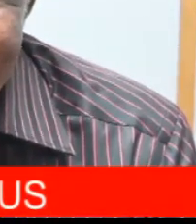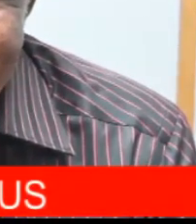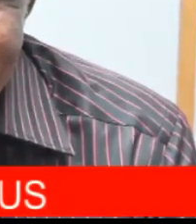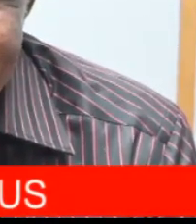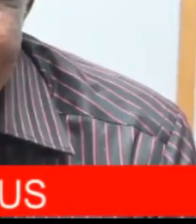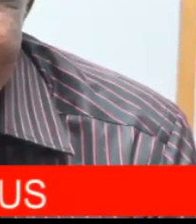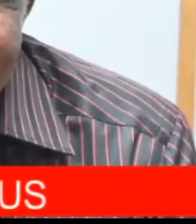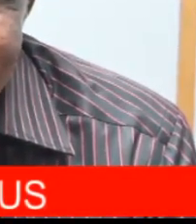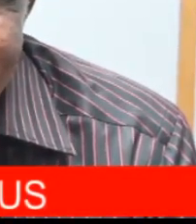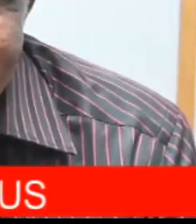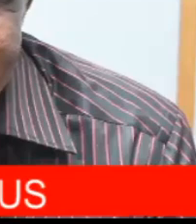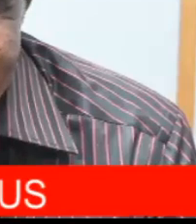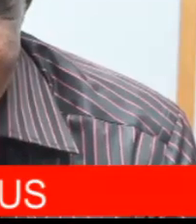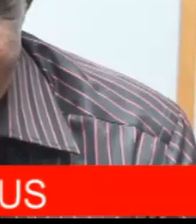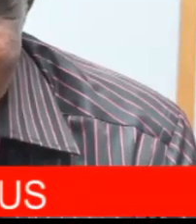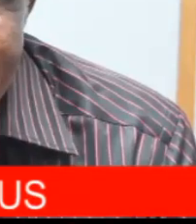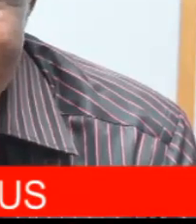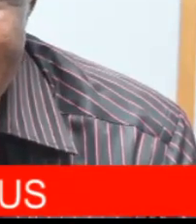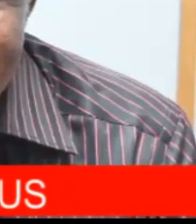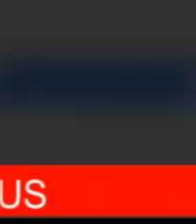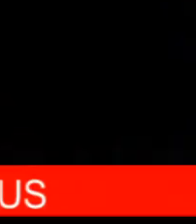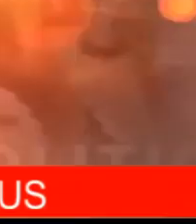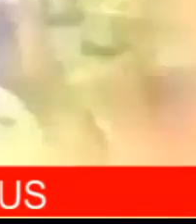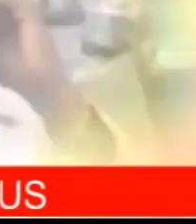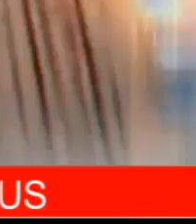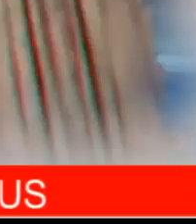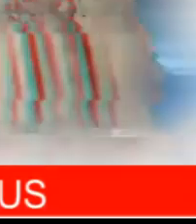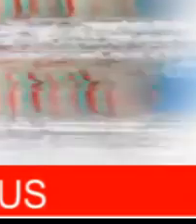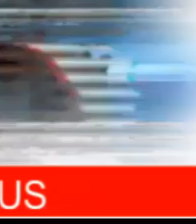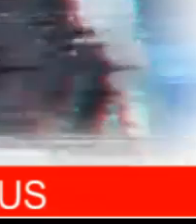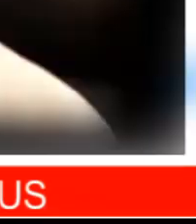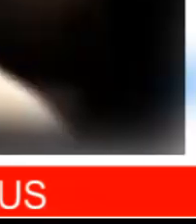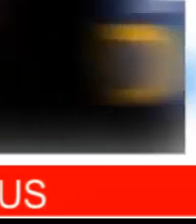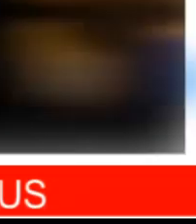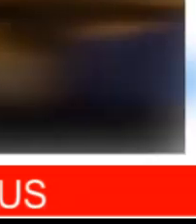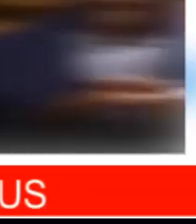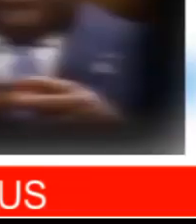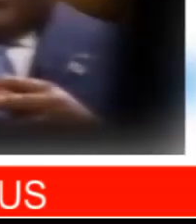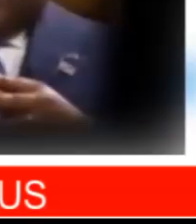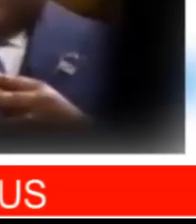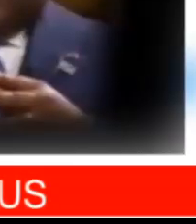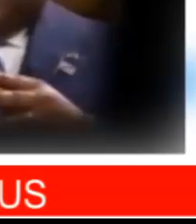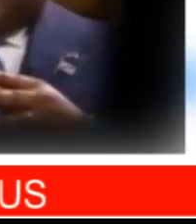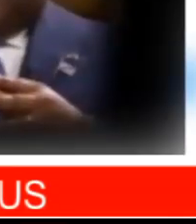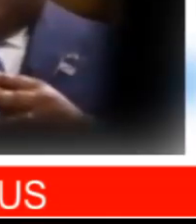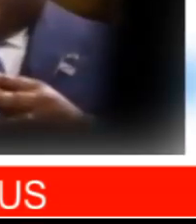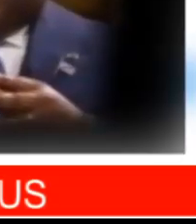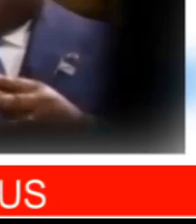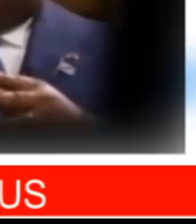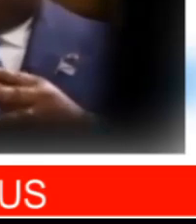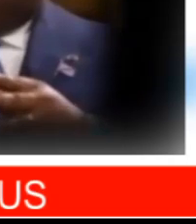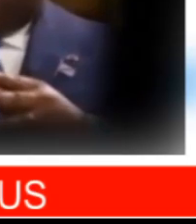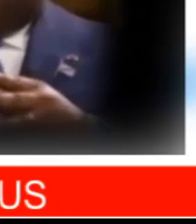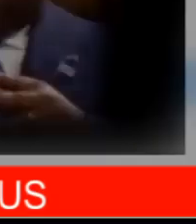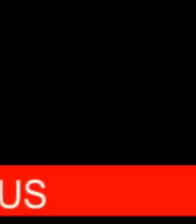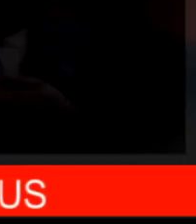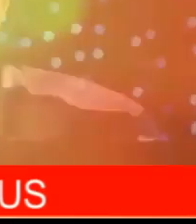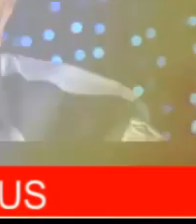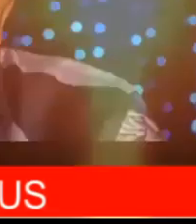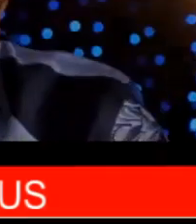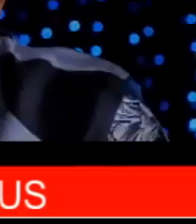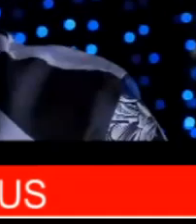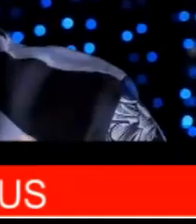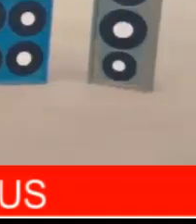bino ebele. Wana posa otala théâtre. Olingo yeba actualité ya mboka.